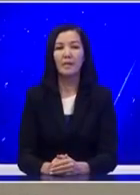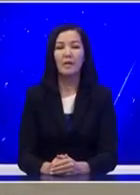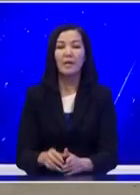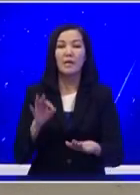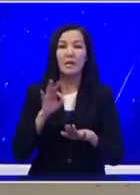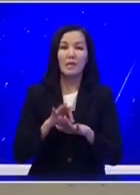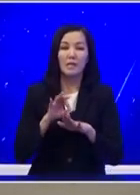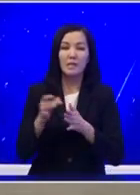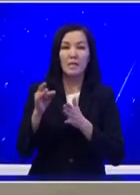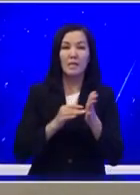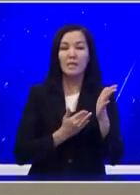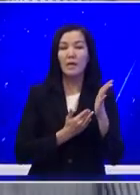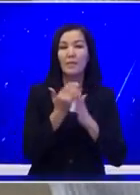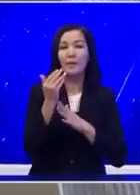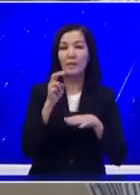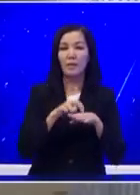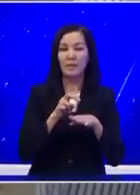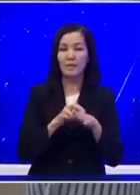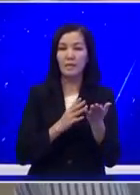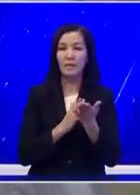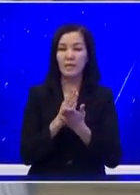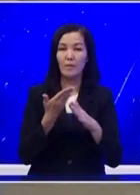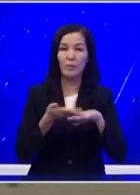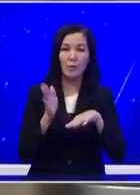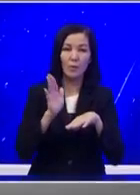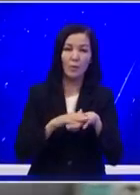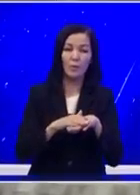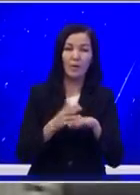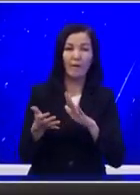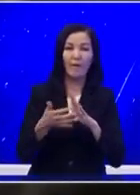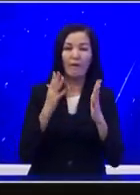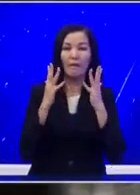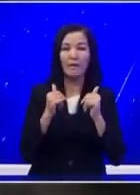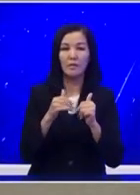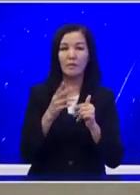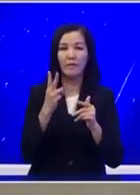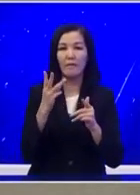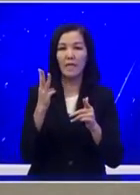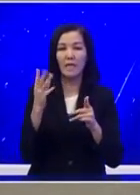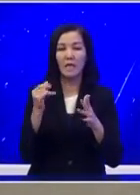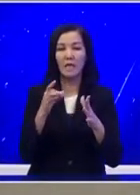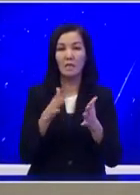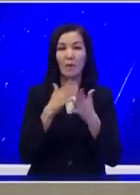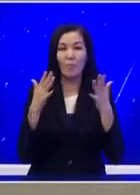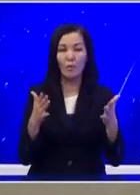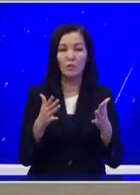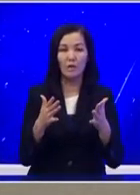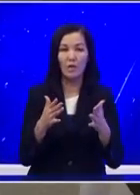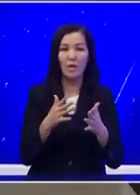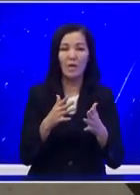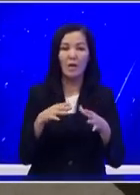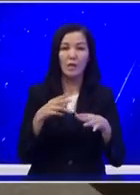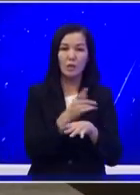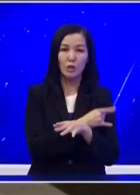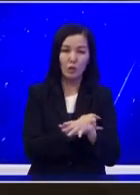пандемии резко увеличилась нагрузка на медицинских работников. Количество вызовов на дом выросло в несколько раз. Карет скорой помощи и служебных машин на всех не